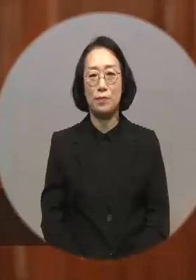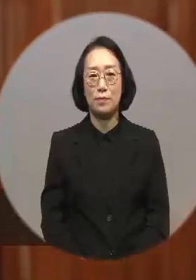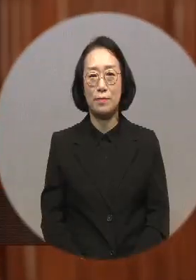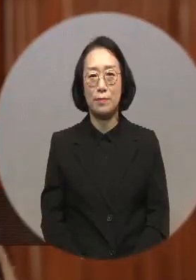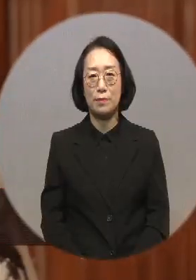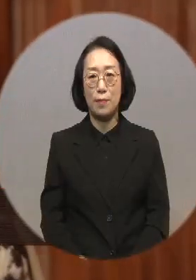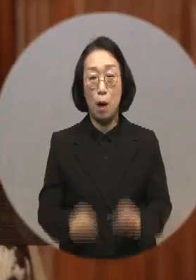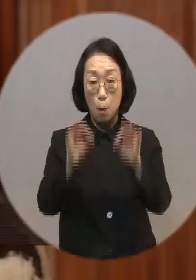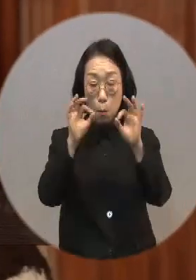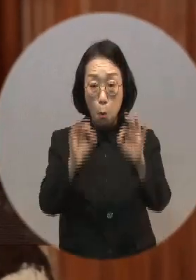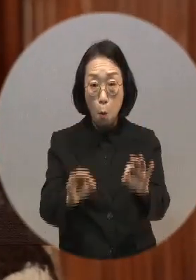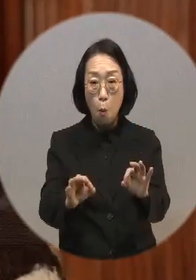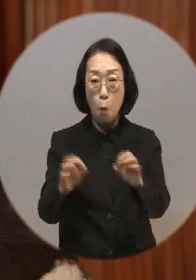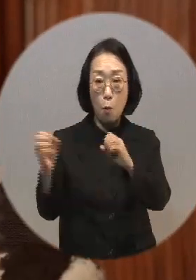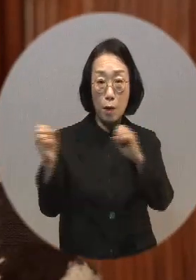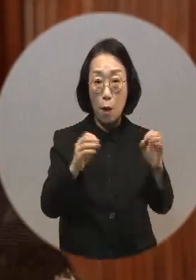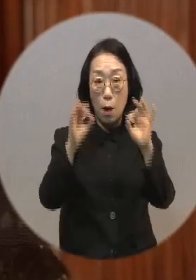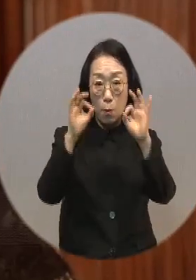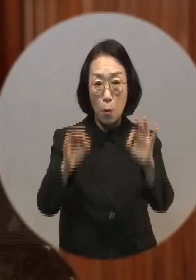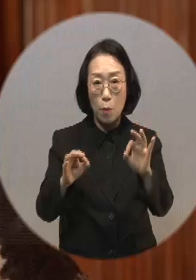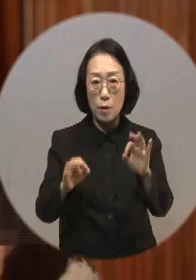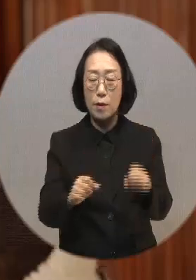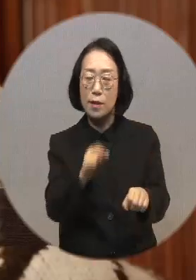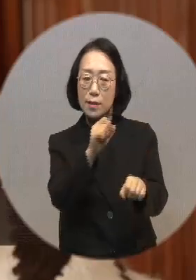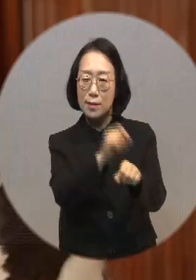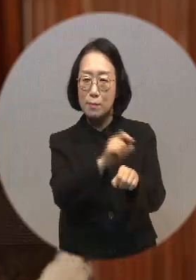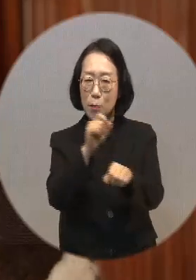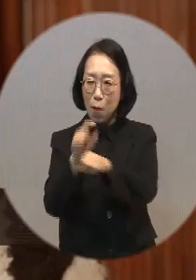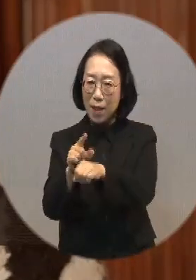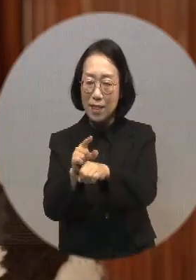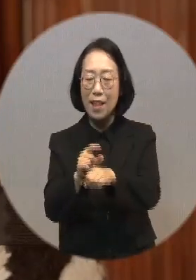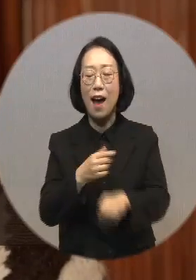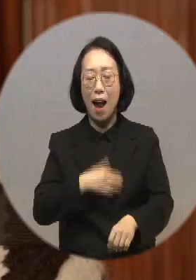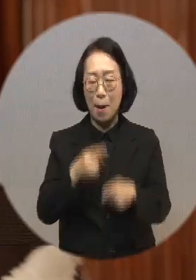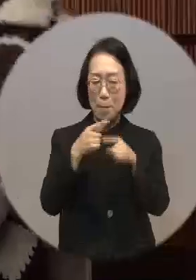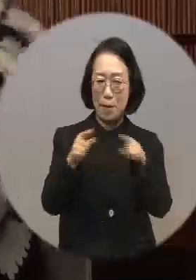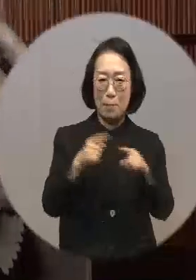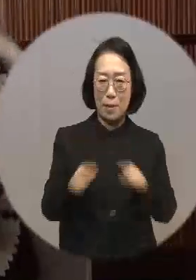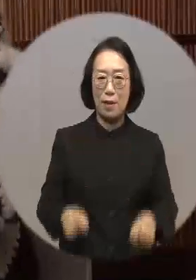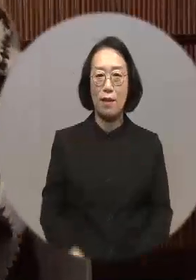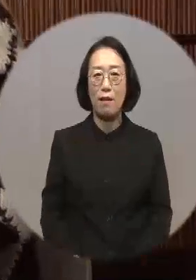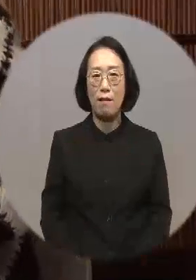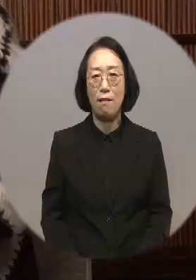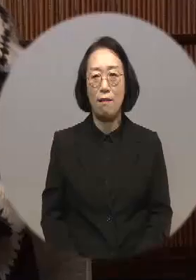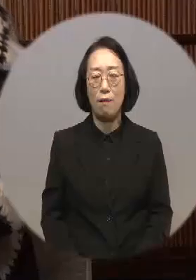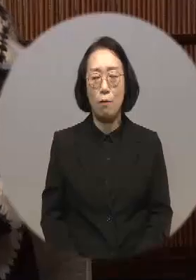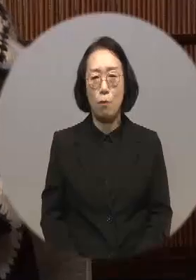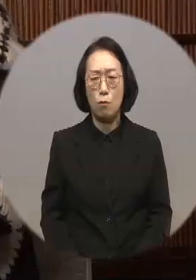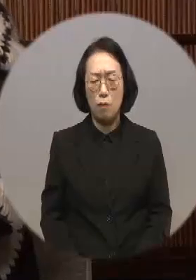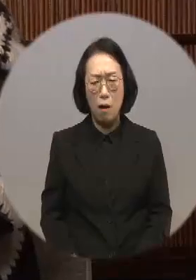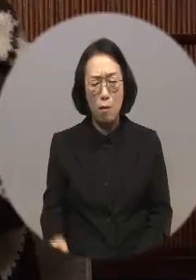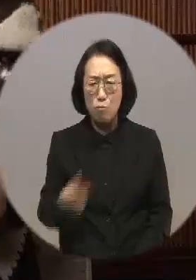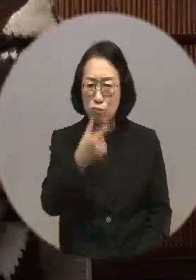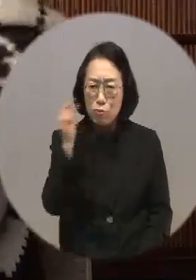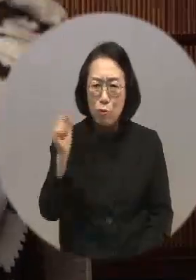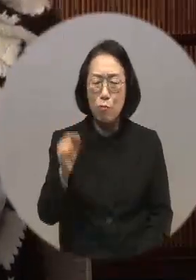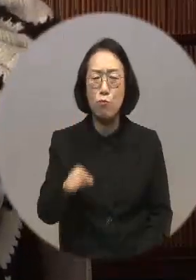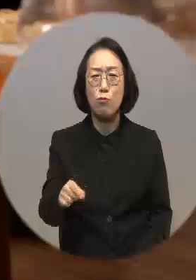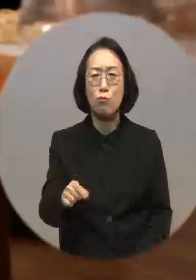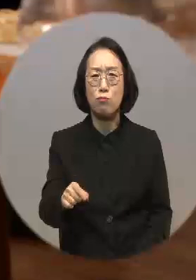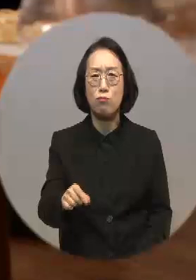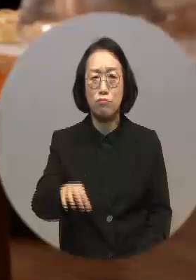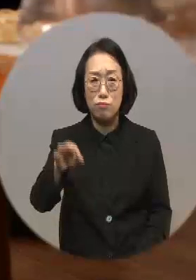식단을 바라보고 하는 말을 들어보면 이 사람의 평소 식습관을 알 수가 있대요. 이걸 보고 먹을 게 없는데 하면